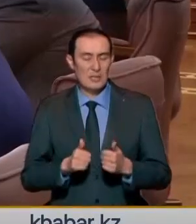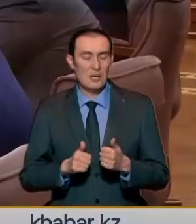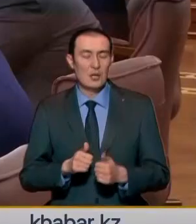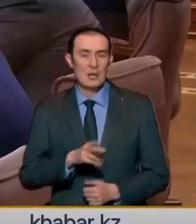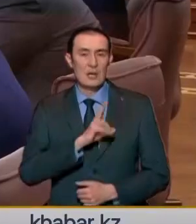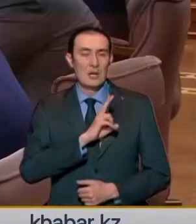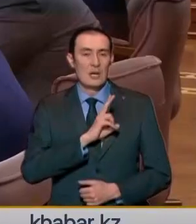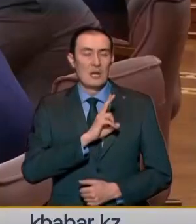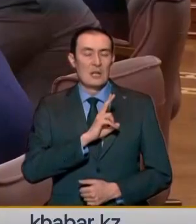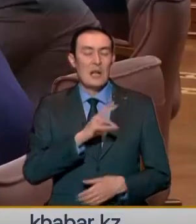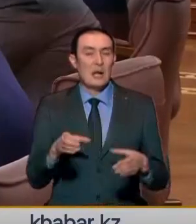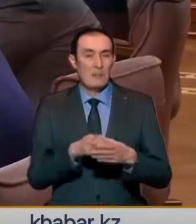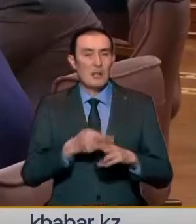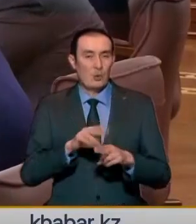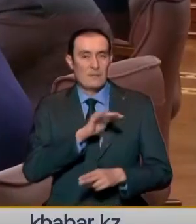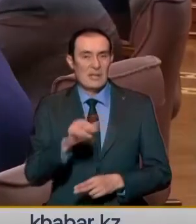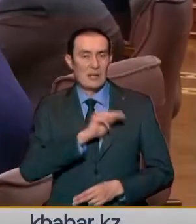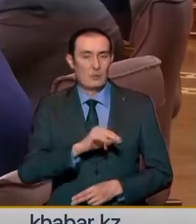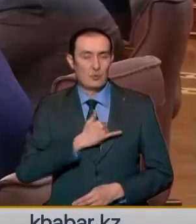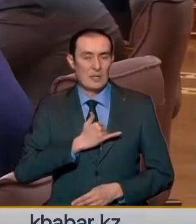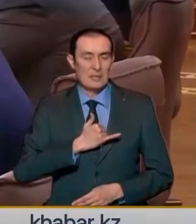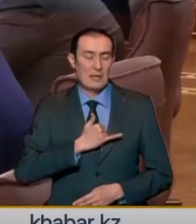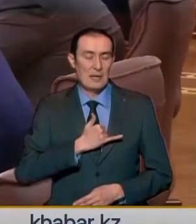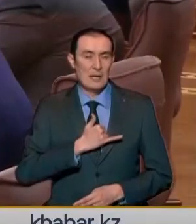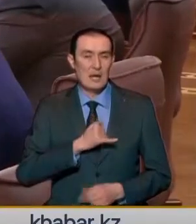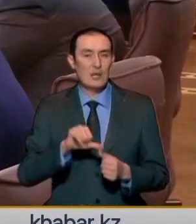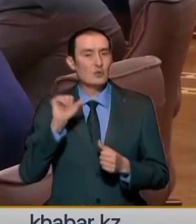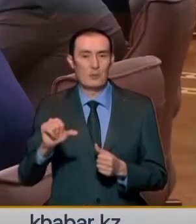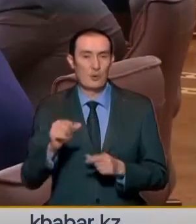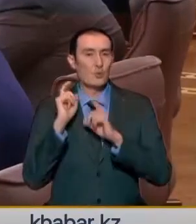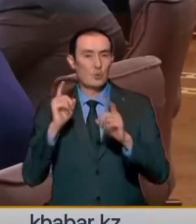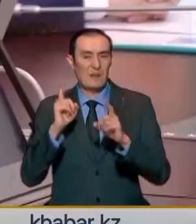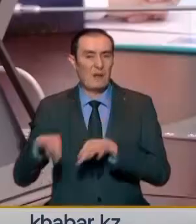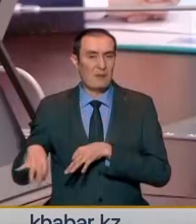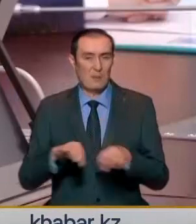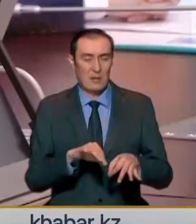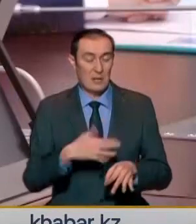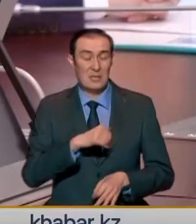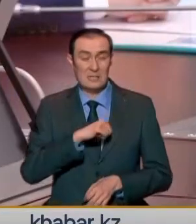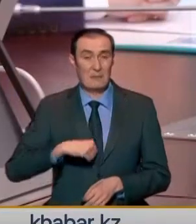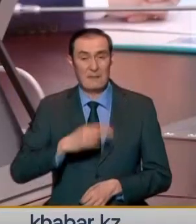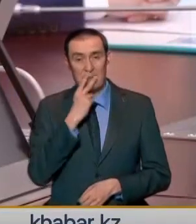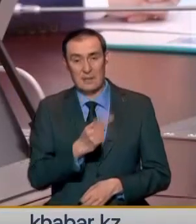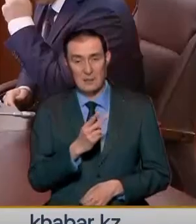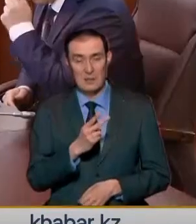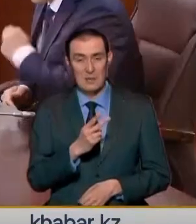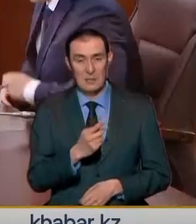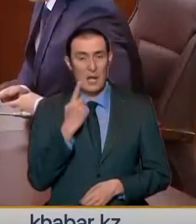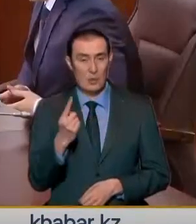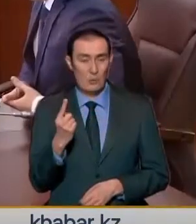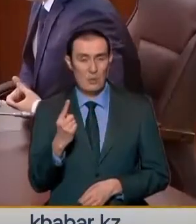тех производителей, которые у нас в стране производят. В особенности по грузовикам это заметно. Я сам встречался на одном